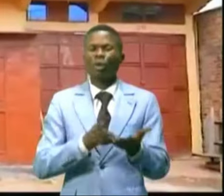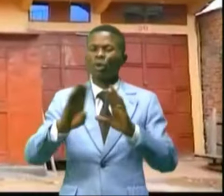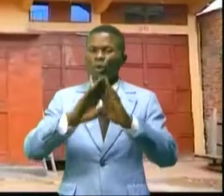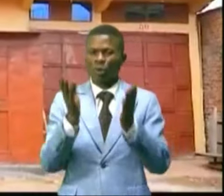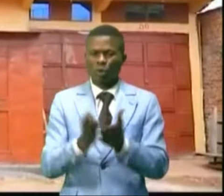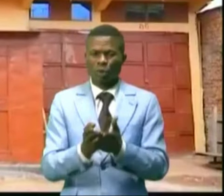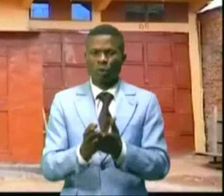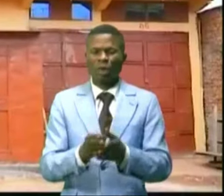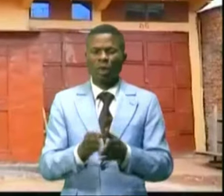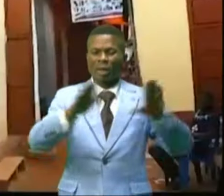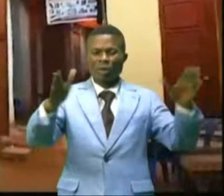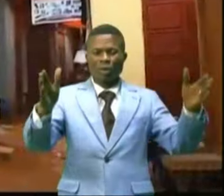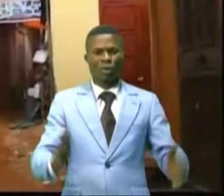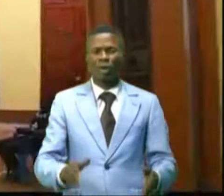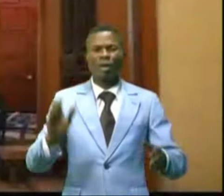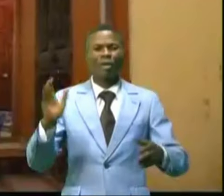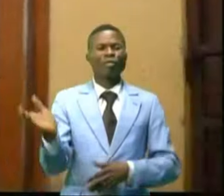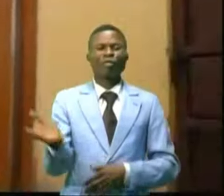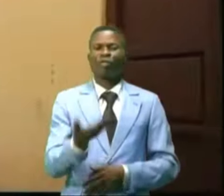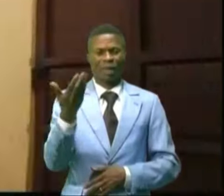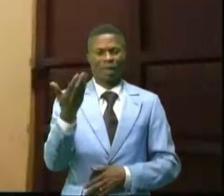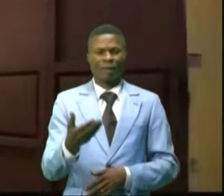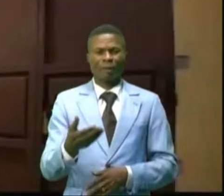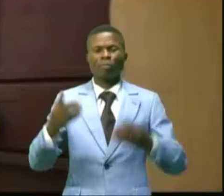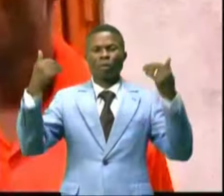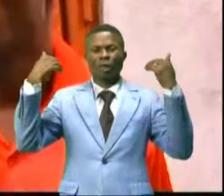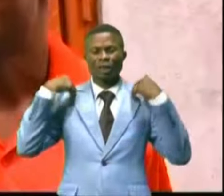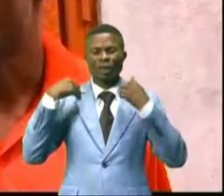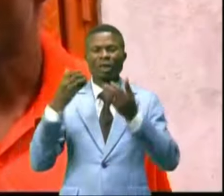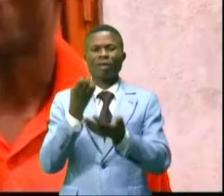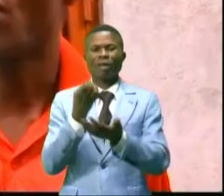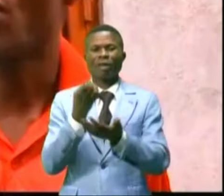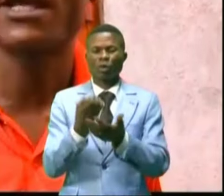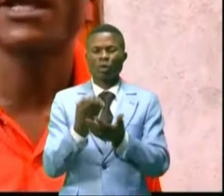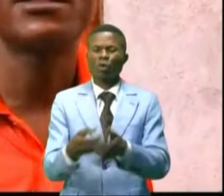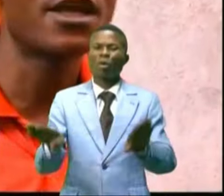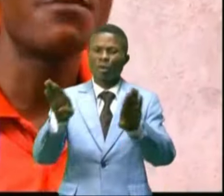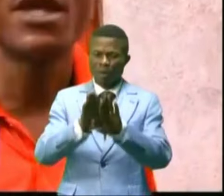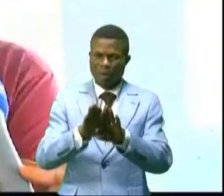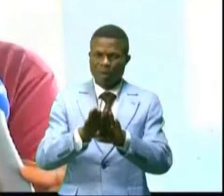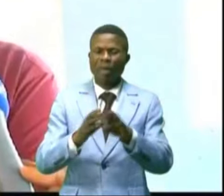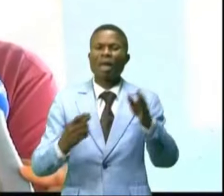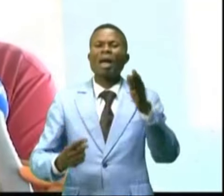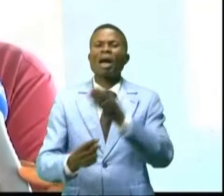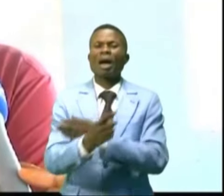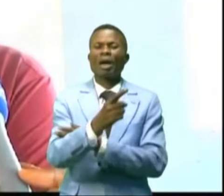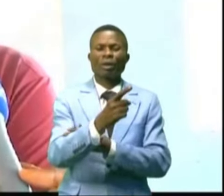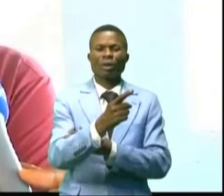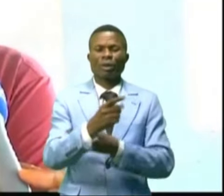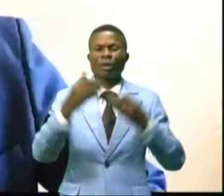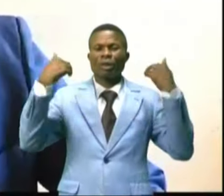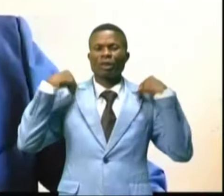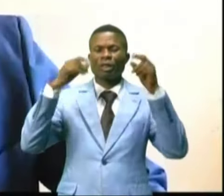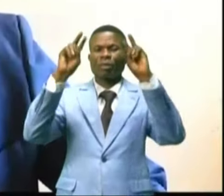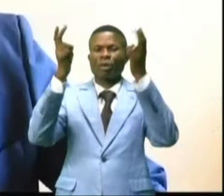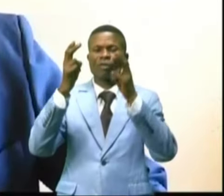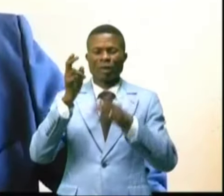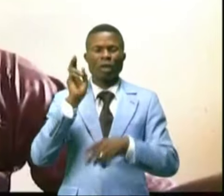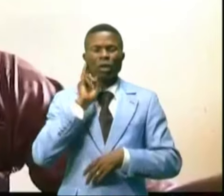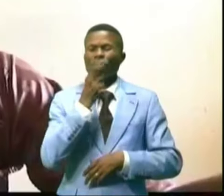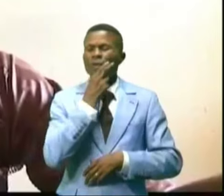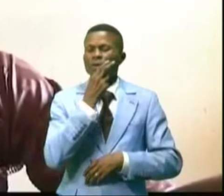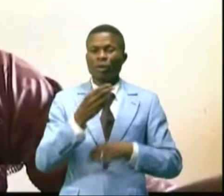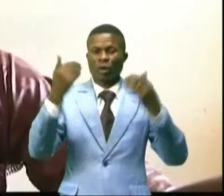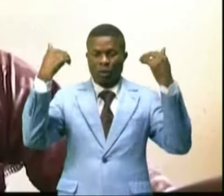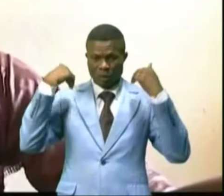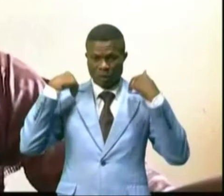autres étalages sont fermés par les opérateurs économiques qui pointent du doigt accusateur le patron de l'hôtel de ville. Les représentants de